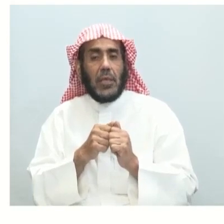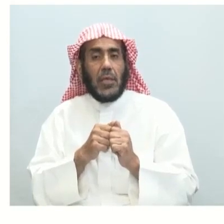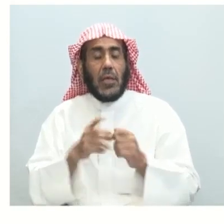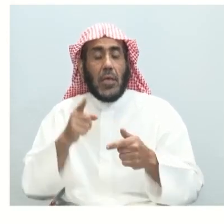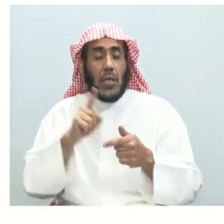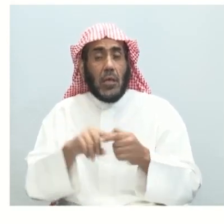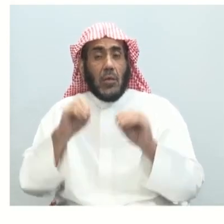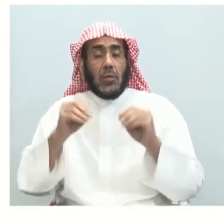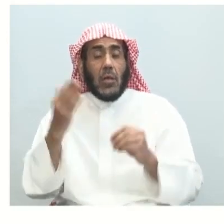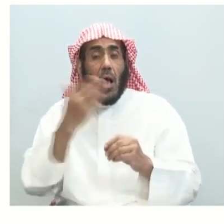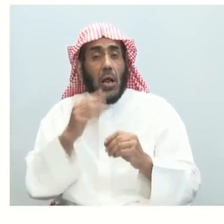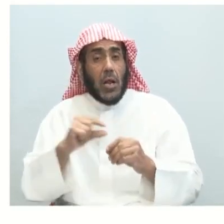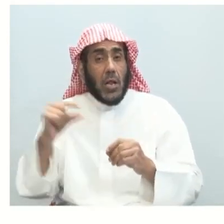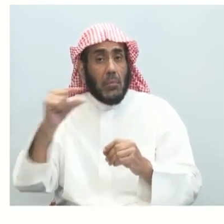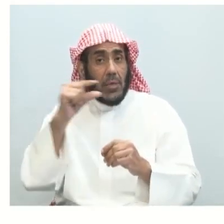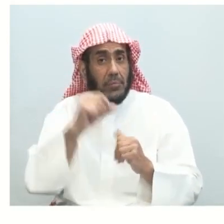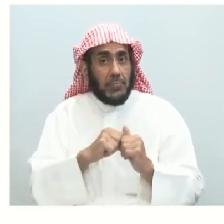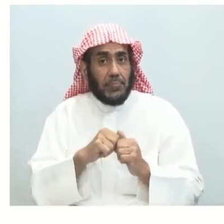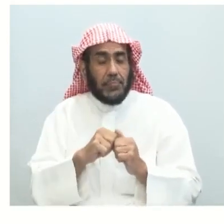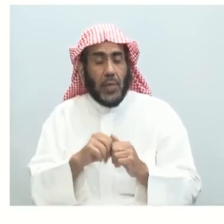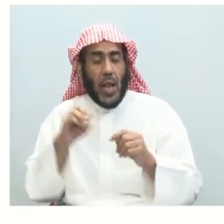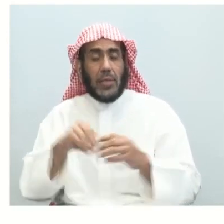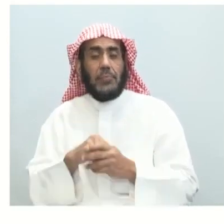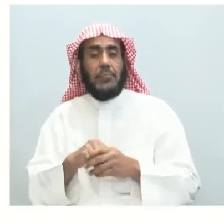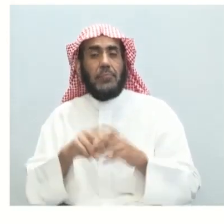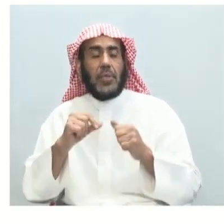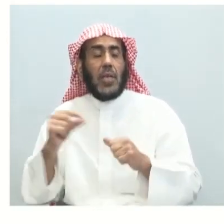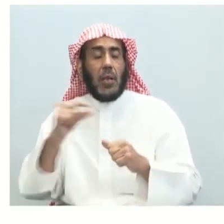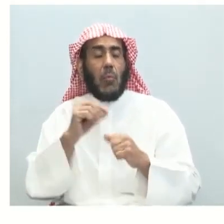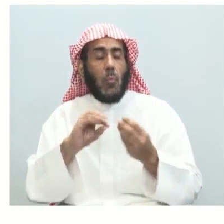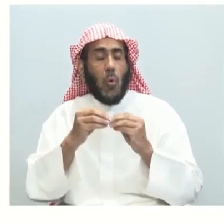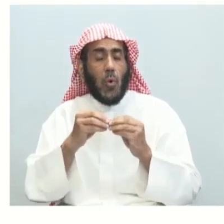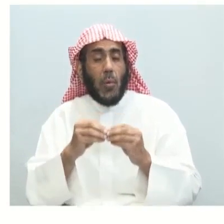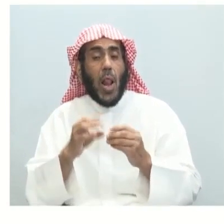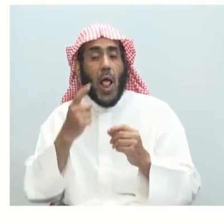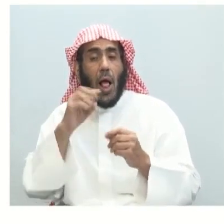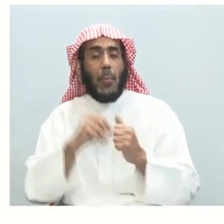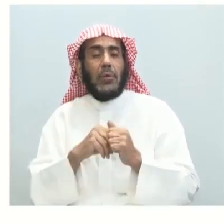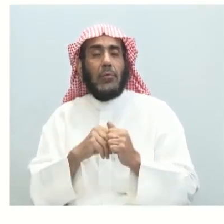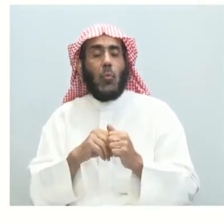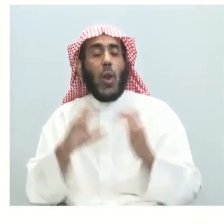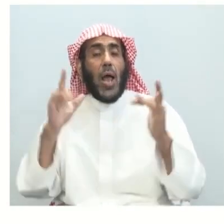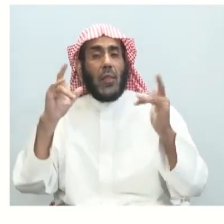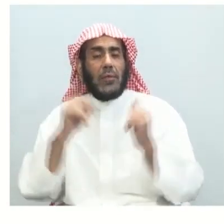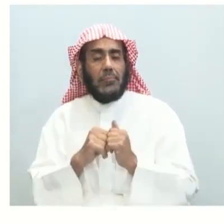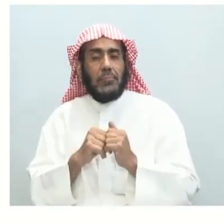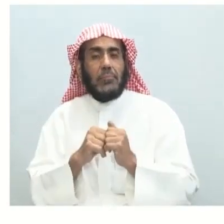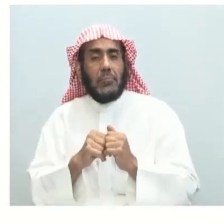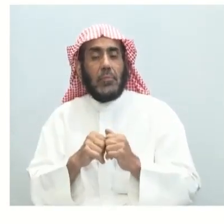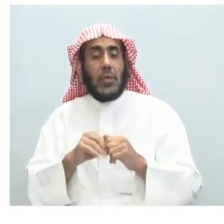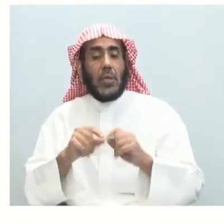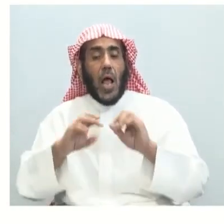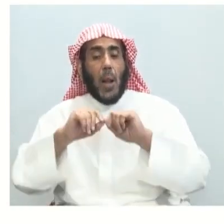ايضا هنا اقرا الكلمات الاتيه لدينا كلمات ملونه باللون الاحمر والاخضر